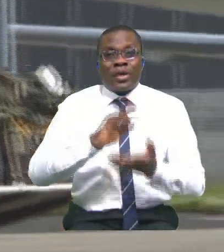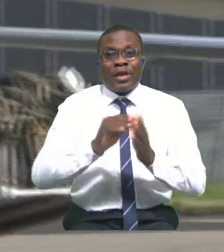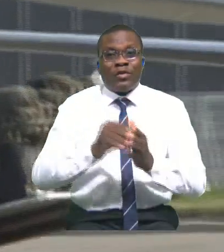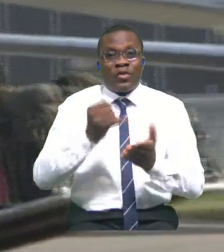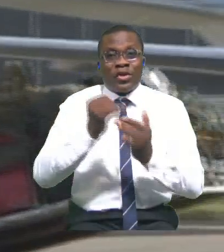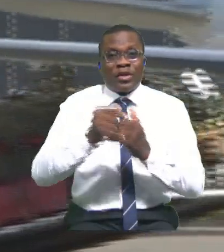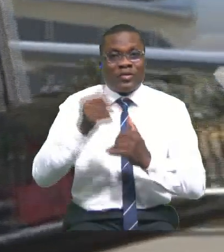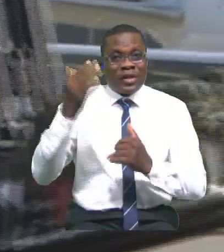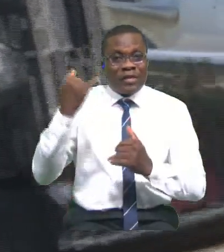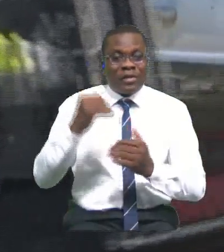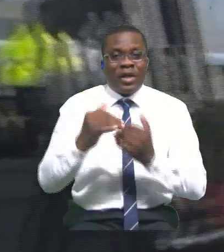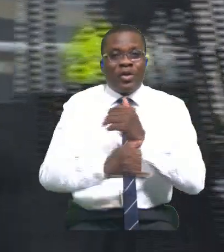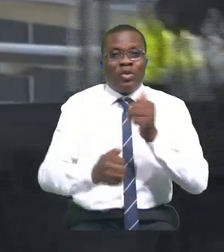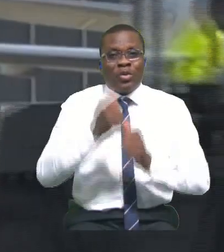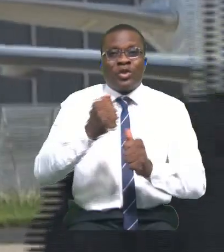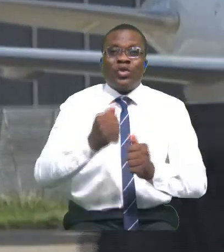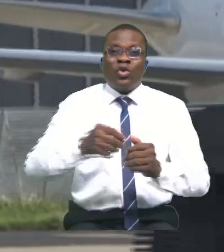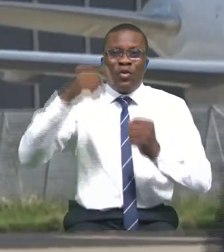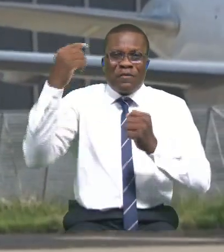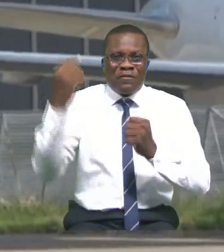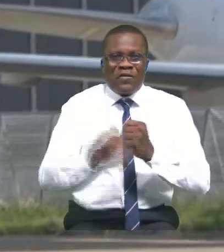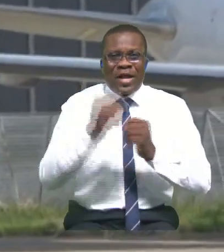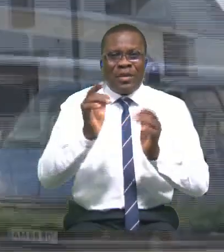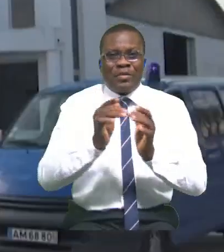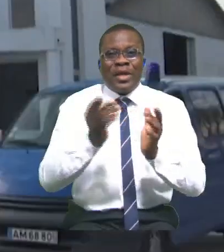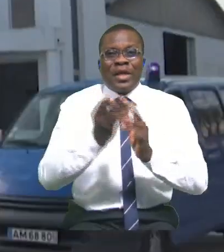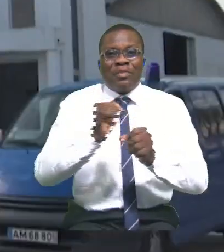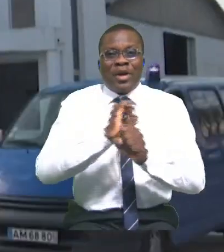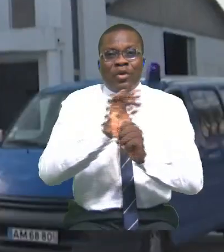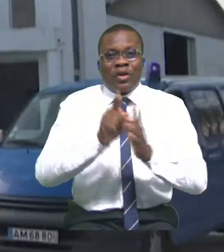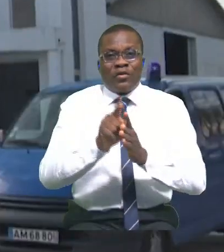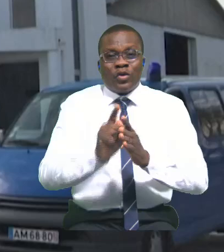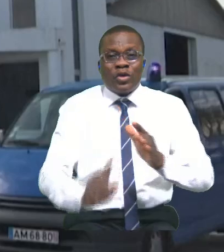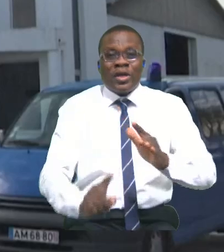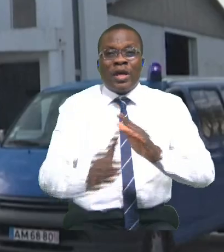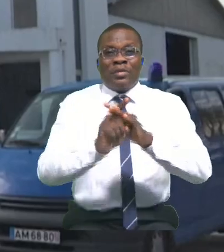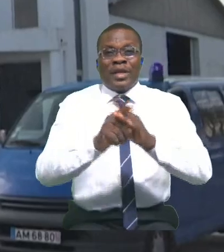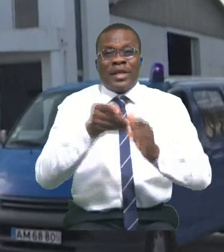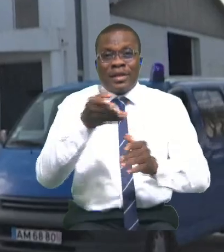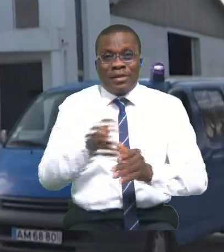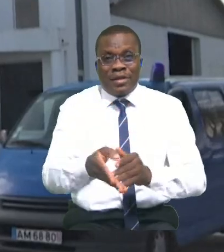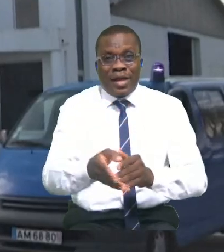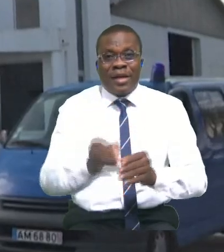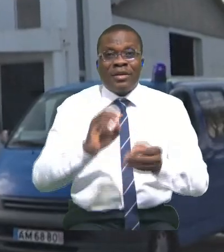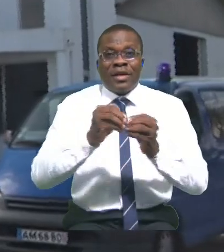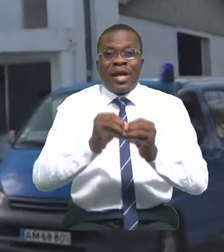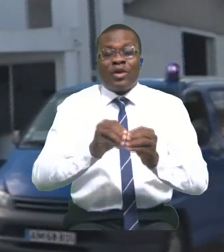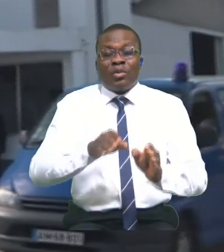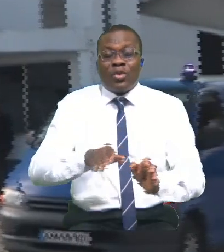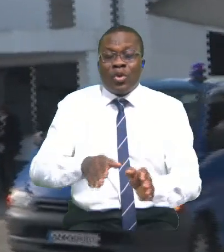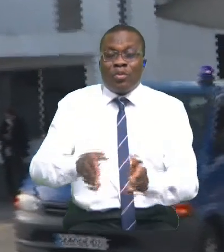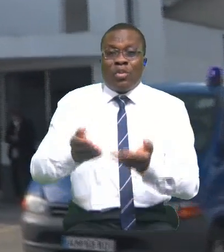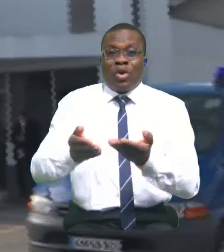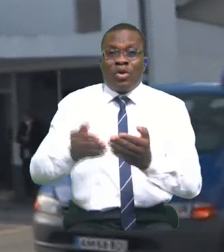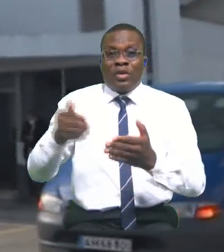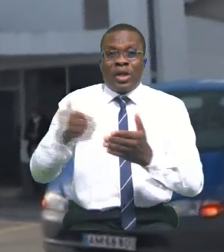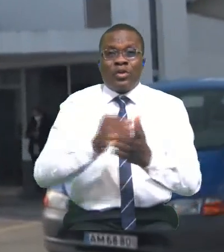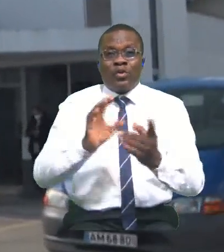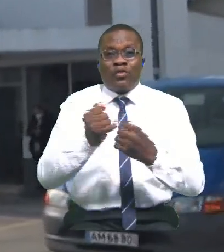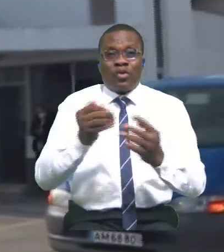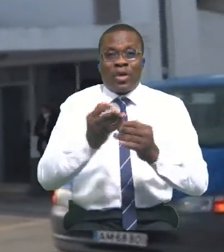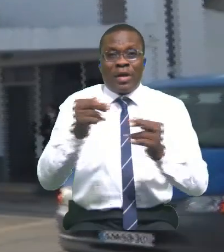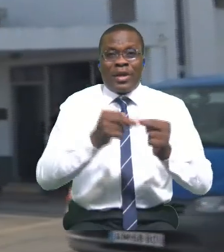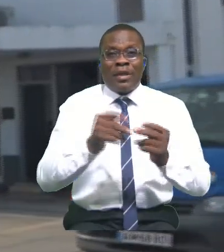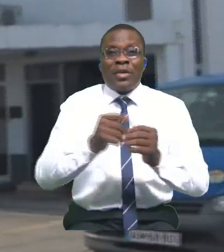dernier le pays le plus durement frappé par l'épidémie provoquée par le coronavirus en nombre de morts et de nouveaux cas par